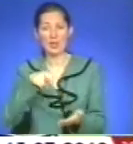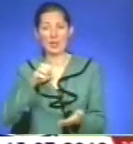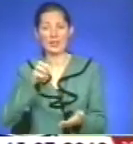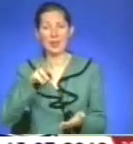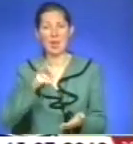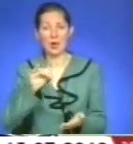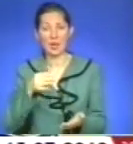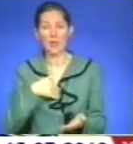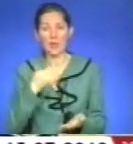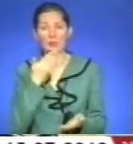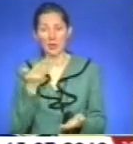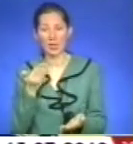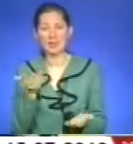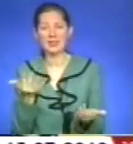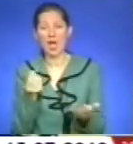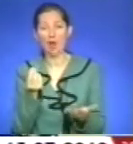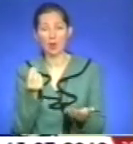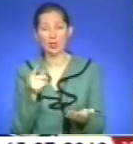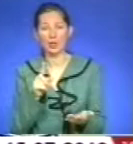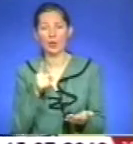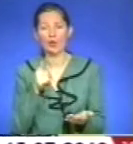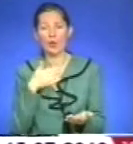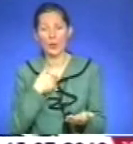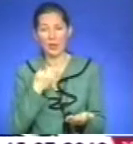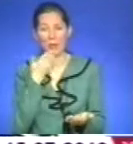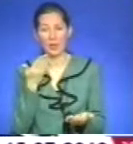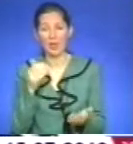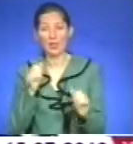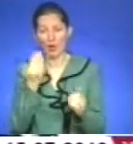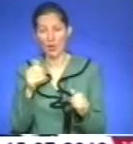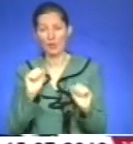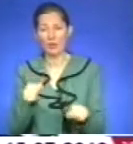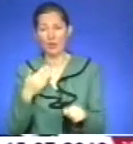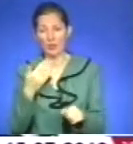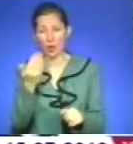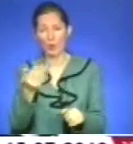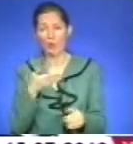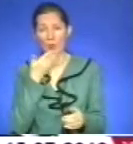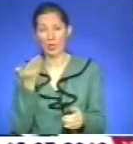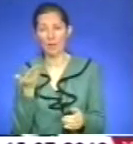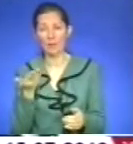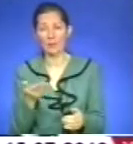питають. Валентин Анатолійович, а де гроші? Кажу, чого ви мене питаєте? Ну, ви кажете, влада, ви його спитаєте.